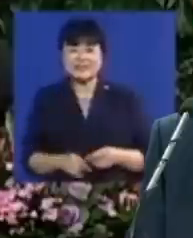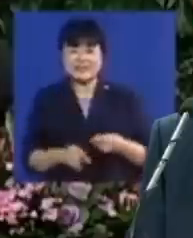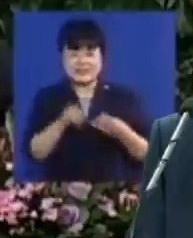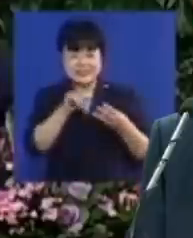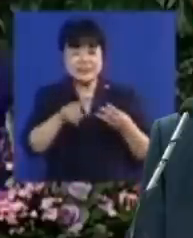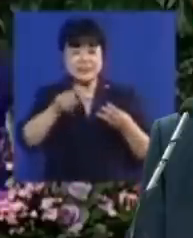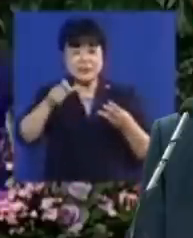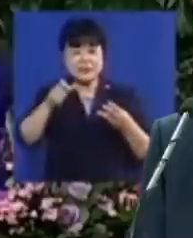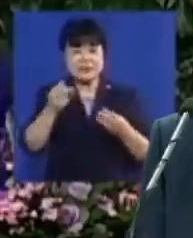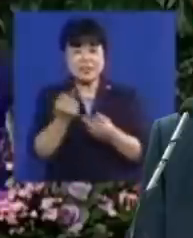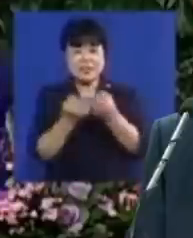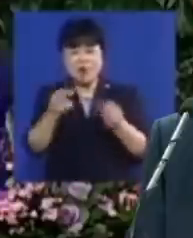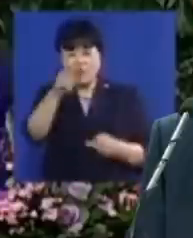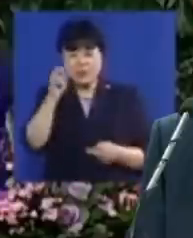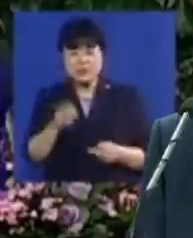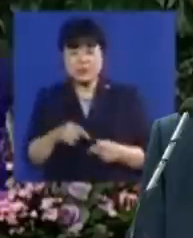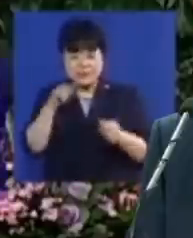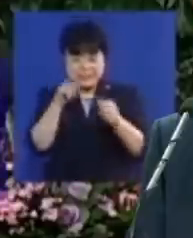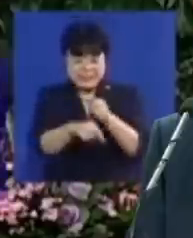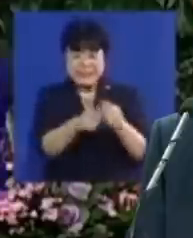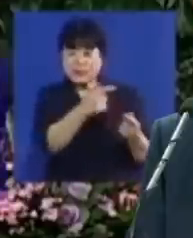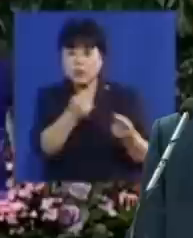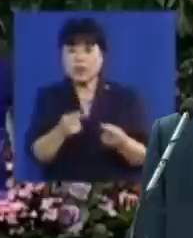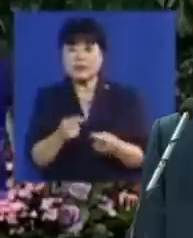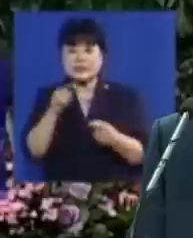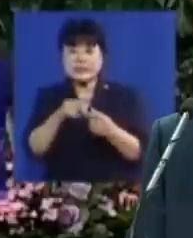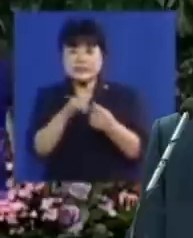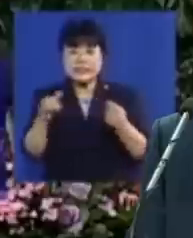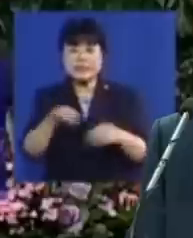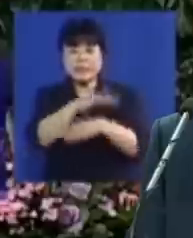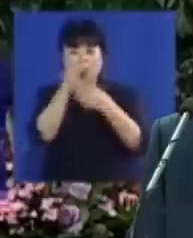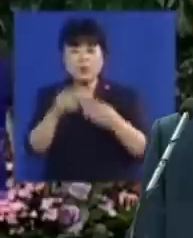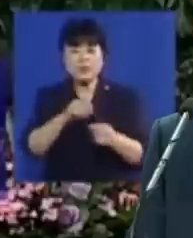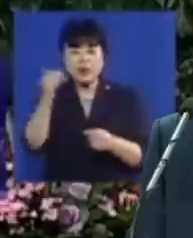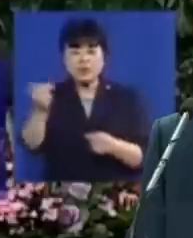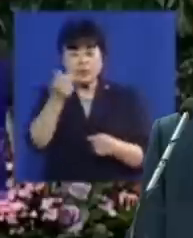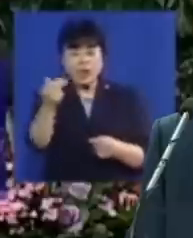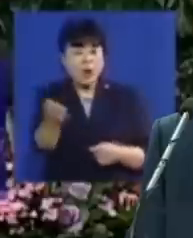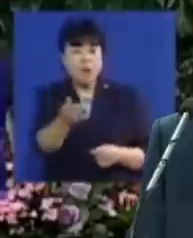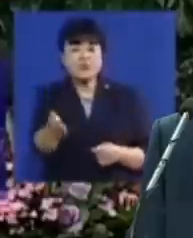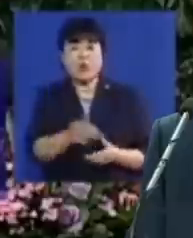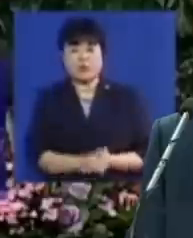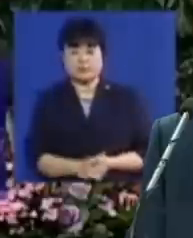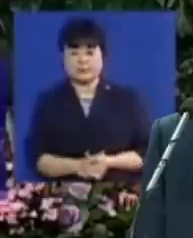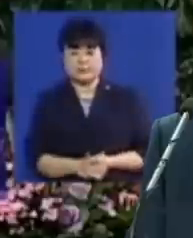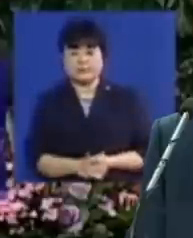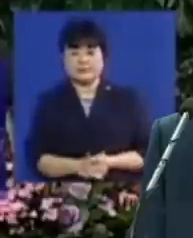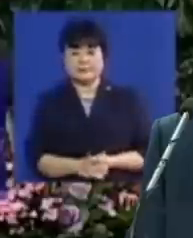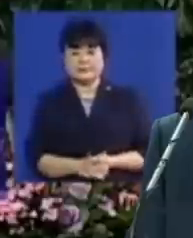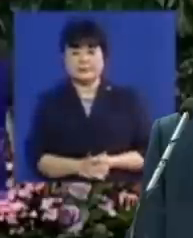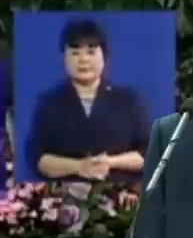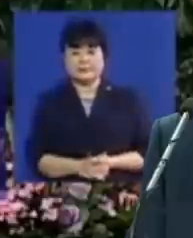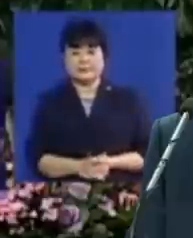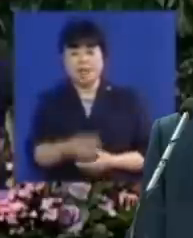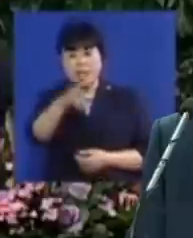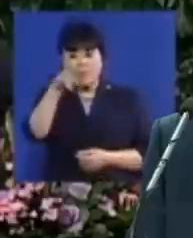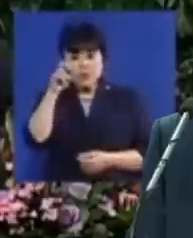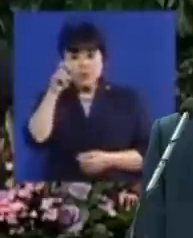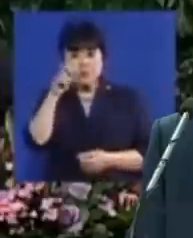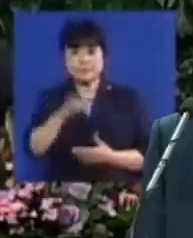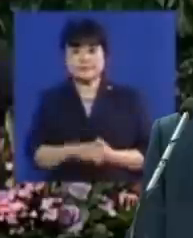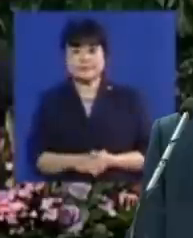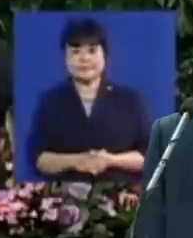15절에 그 형제를 미워하는 자마다 살인하는 자니 살인하는 자마다 영생이 그 속에 거하지 아니한 것을 너희가 아는 바라. 미움이란